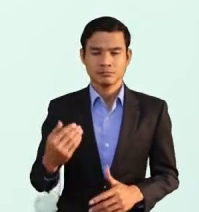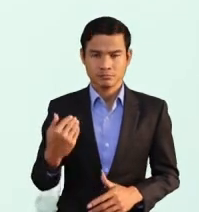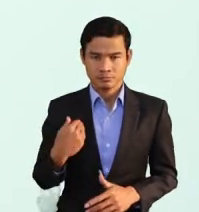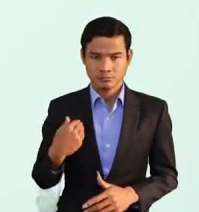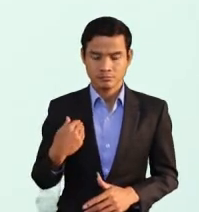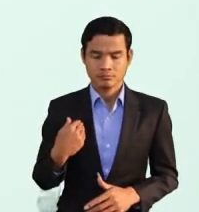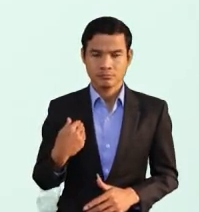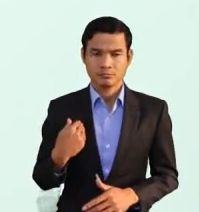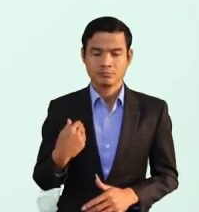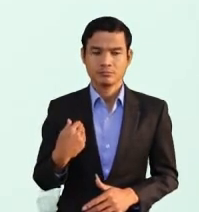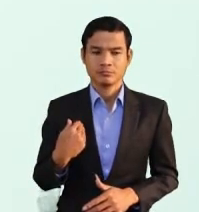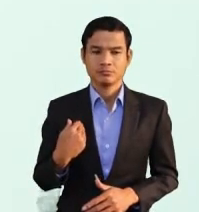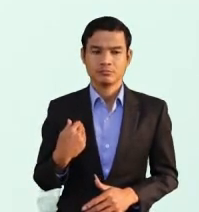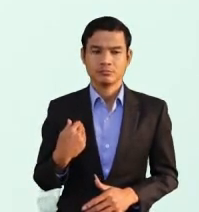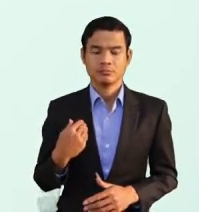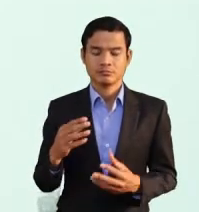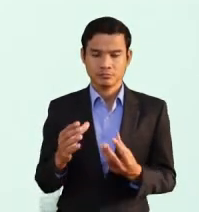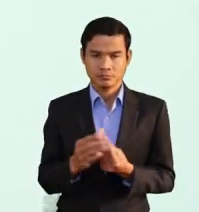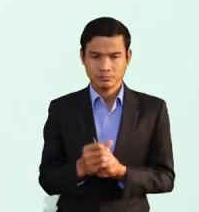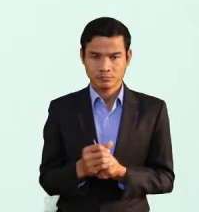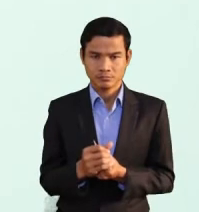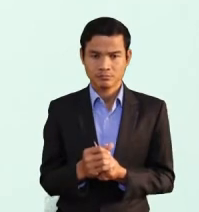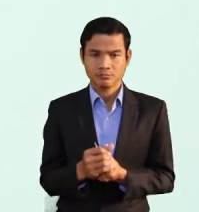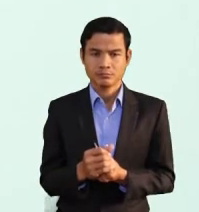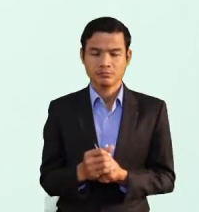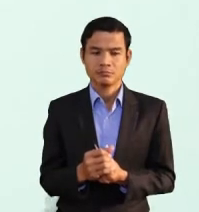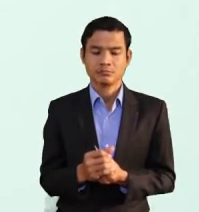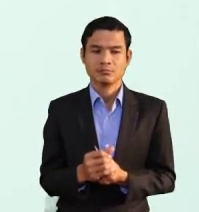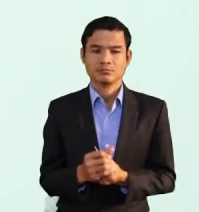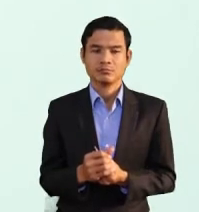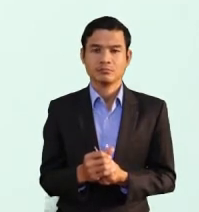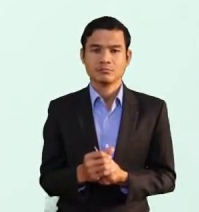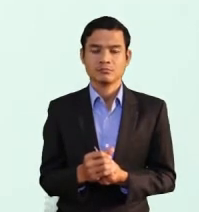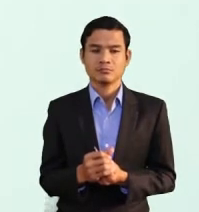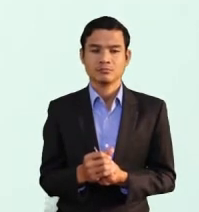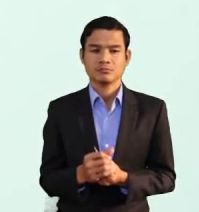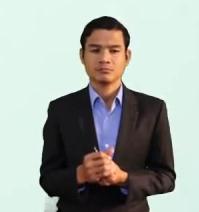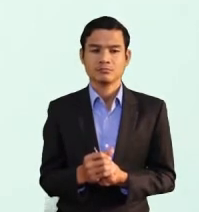miến chầm nuốn